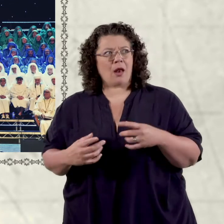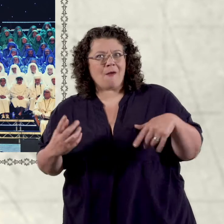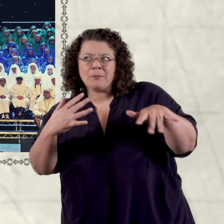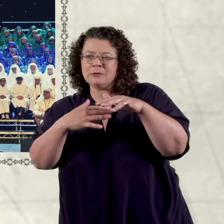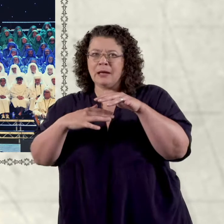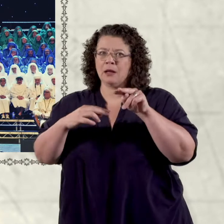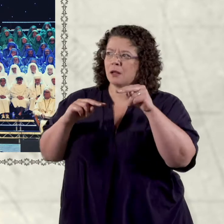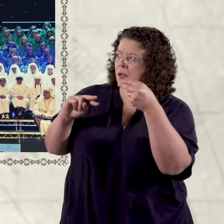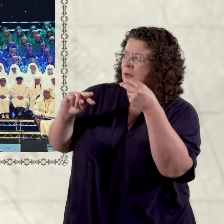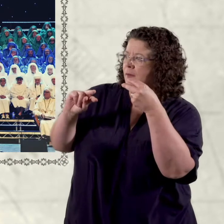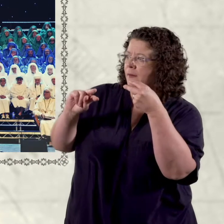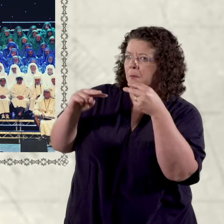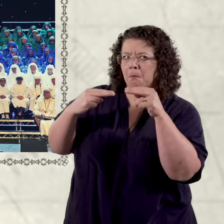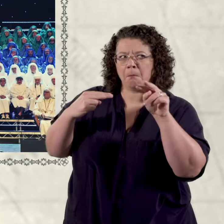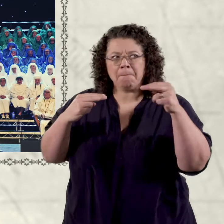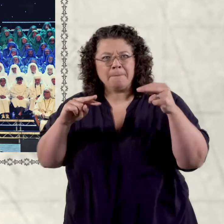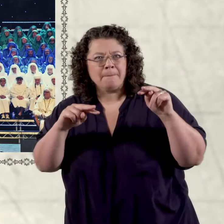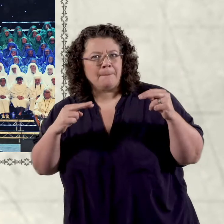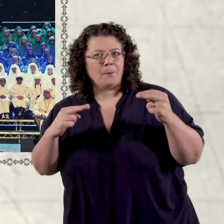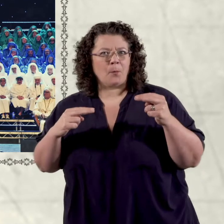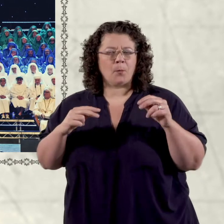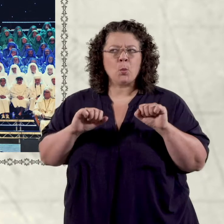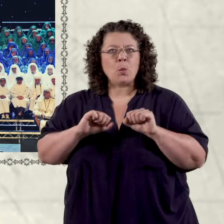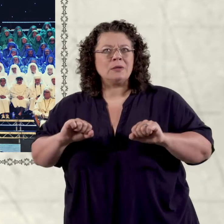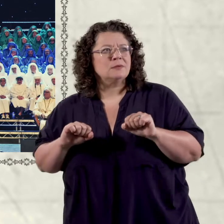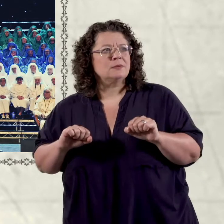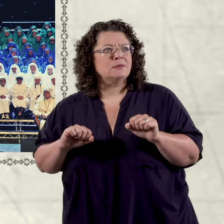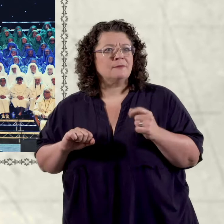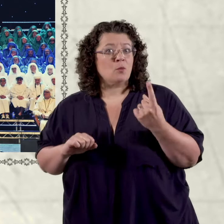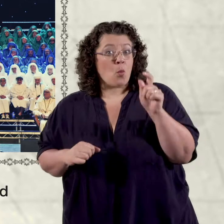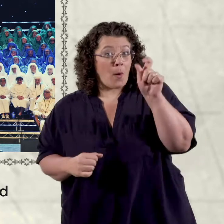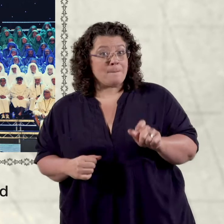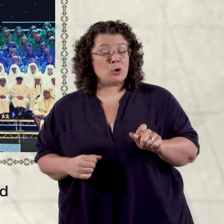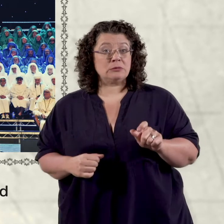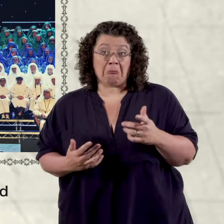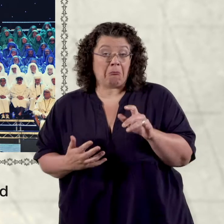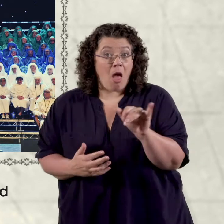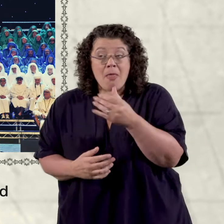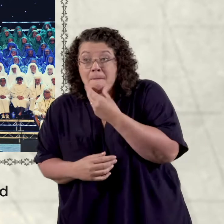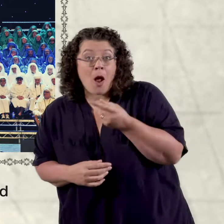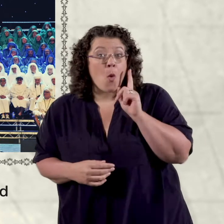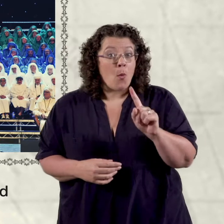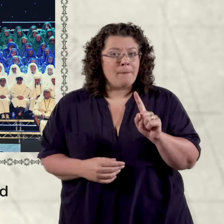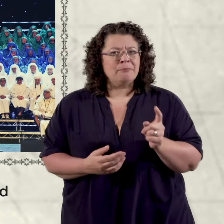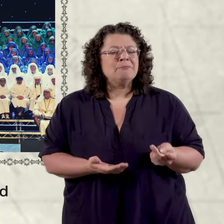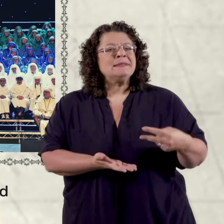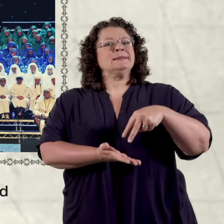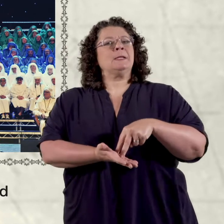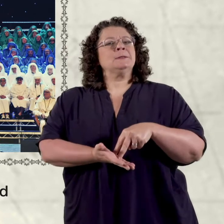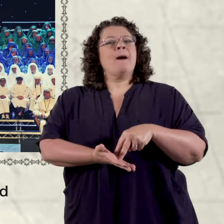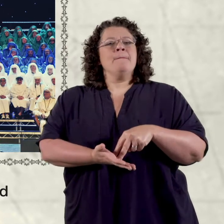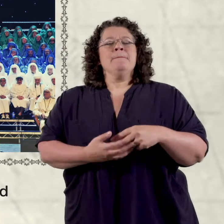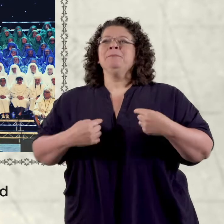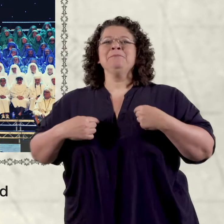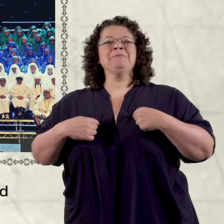Ac yna, mae pawb yn y gynulleidfa yn dechrau edrych o gwmpas, yn llawn tensiwn, yn disgwyl i'r enillydd sefyll ar ei